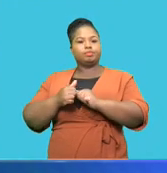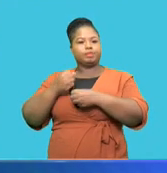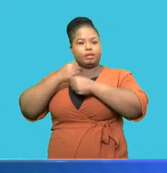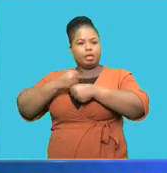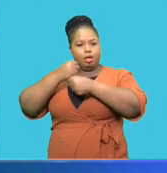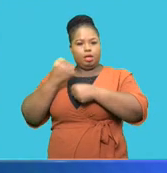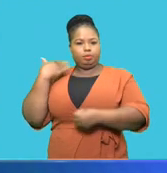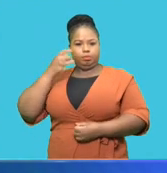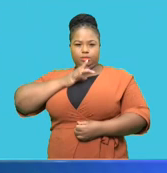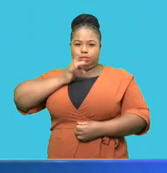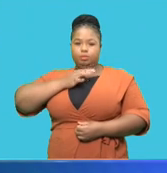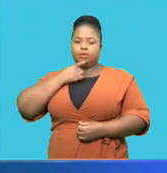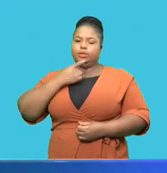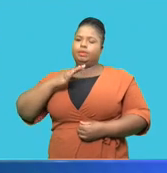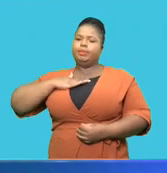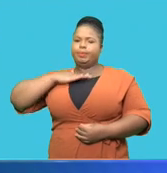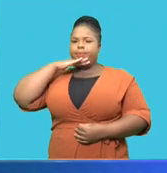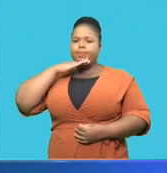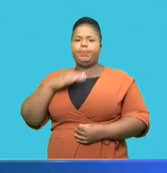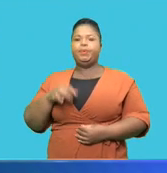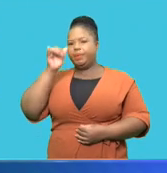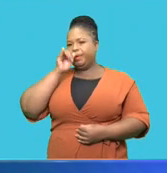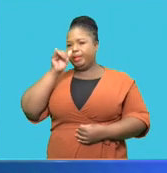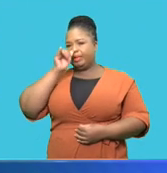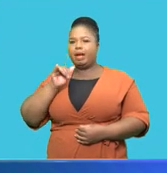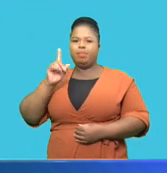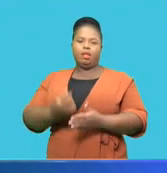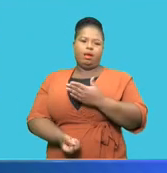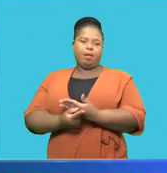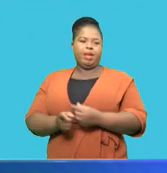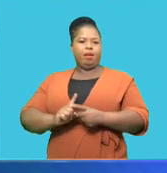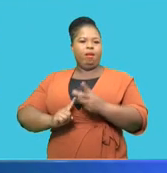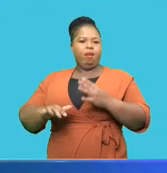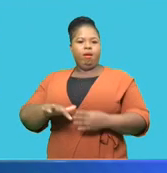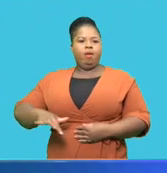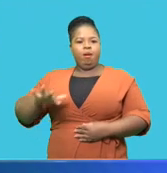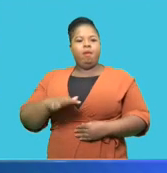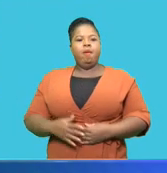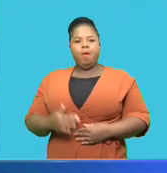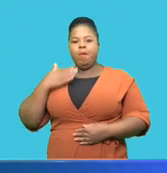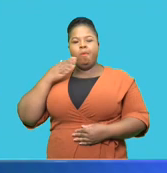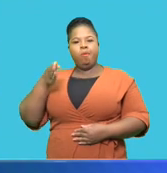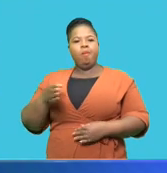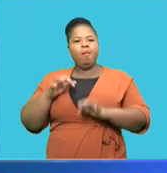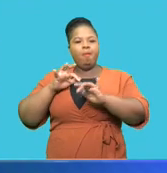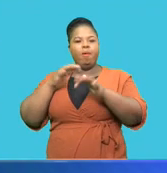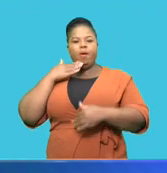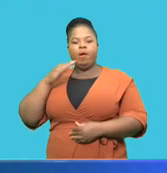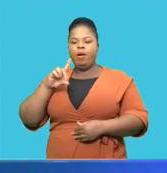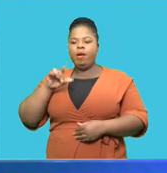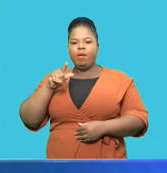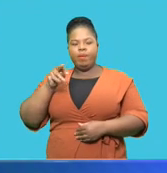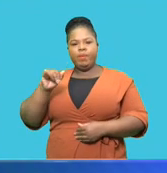eTefontein ngomgqibelo lisithi kwanele ngezenzo zolwaphulo-mthetho eziqugqisa kula mmandla. Umququzeleli woluqhankqalazo